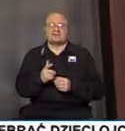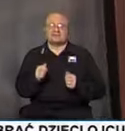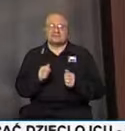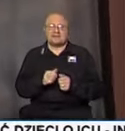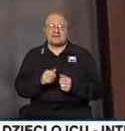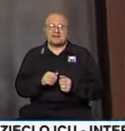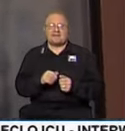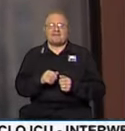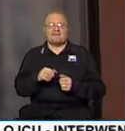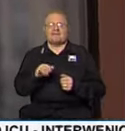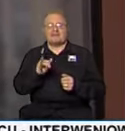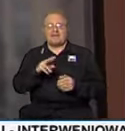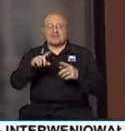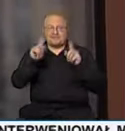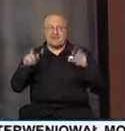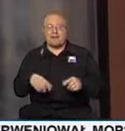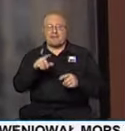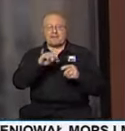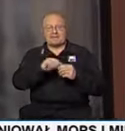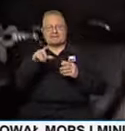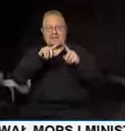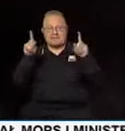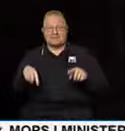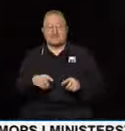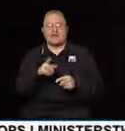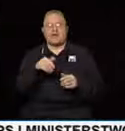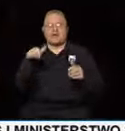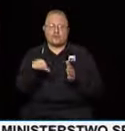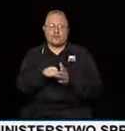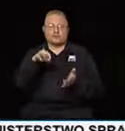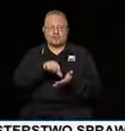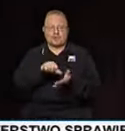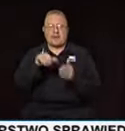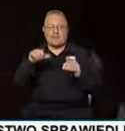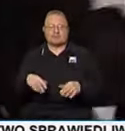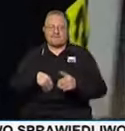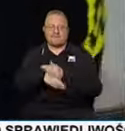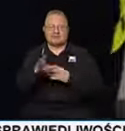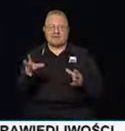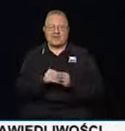zmarznięty. I na drzwiach do urzędu pojawiła się taka tabliczka. Do środka można już wejść razem.